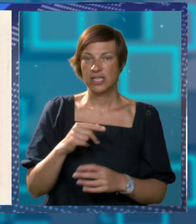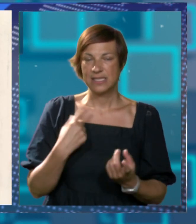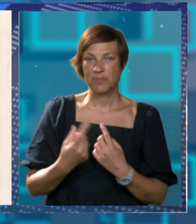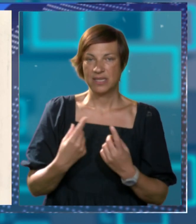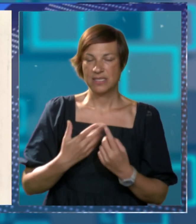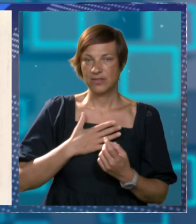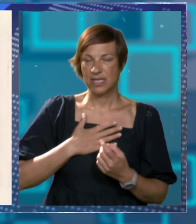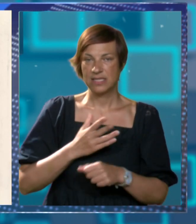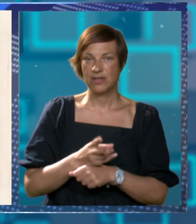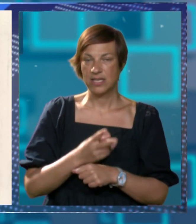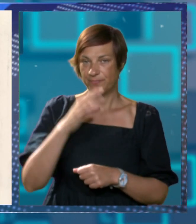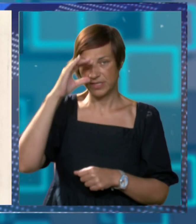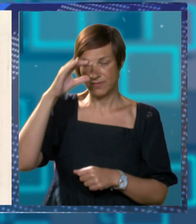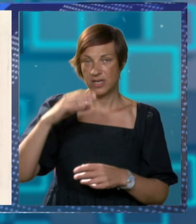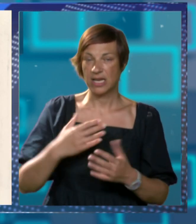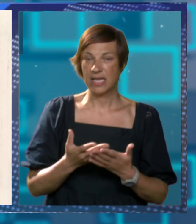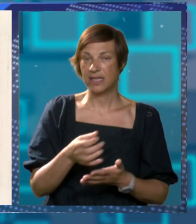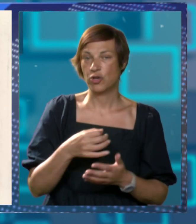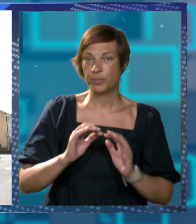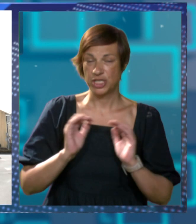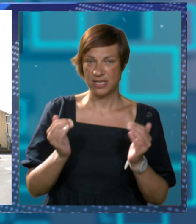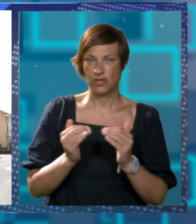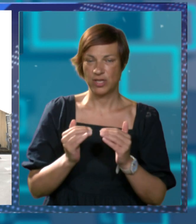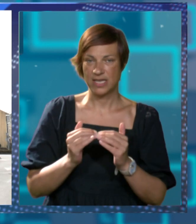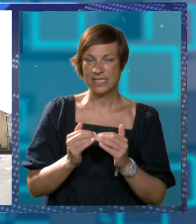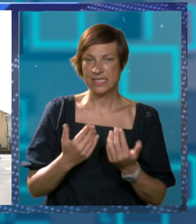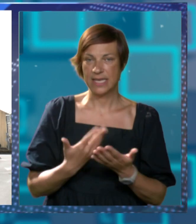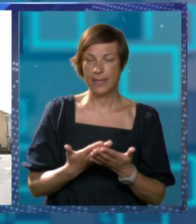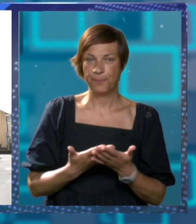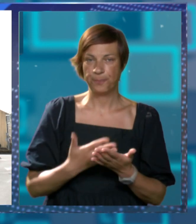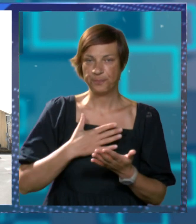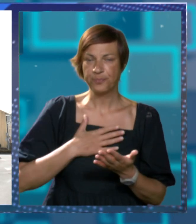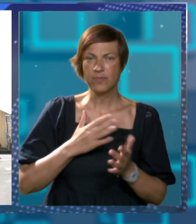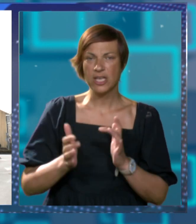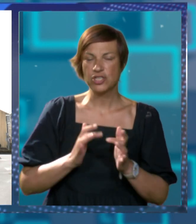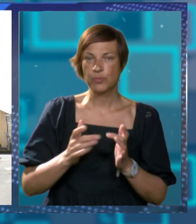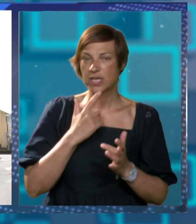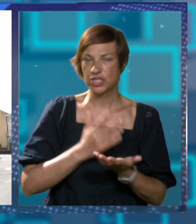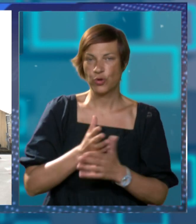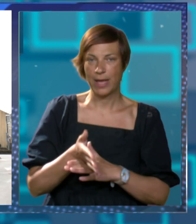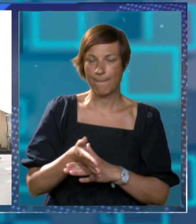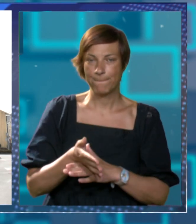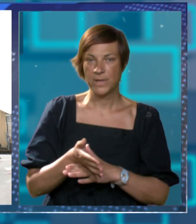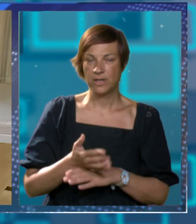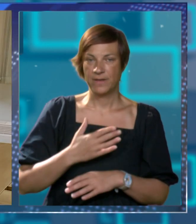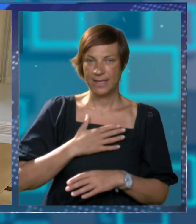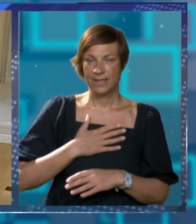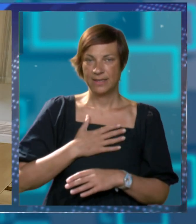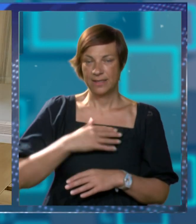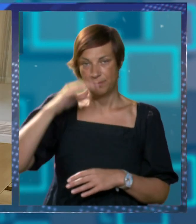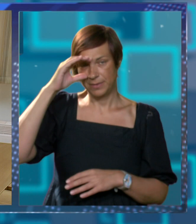imate situaciju da se u našoj državi stvari gledaju na globalnoj razini, ne na direktnoj, tako da smo u natječaju koji je proveden,